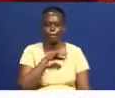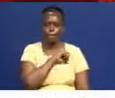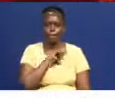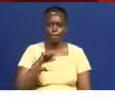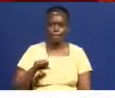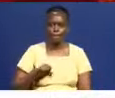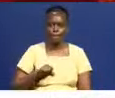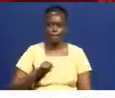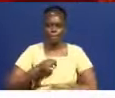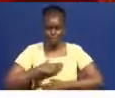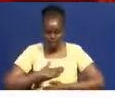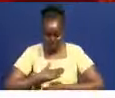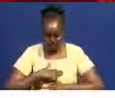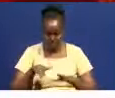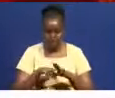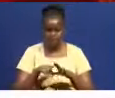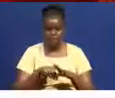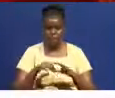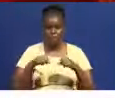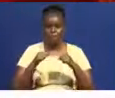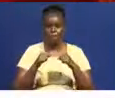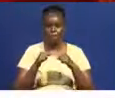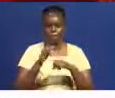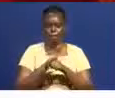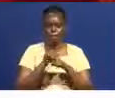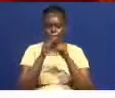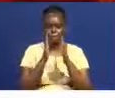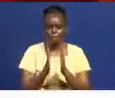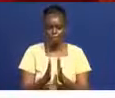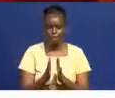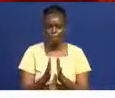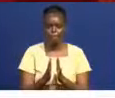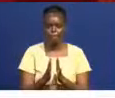Senate, nakubaliana na alivyosema kiongozi walio wengi,